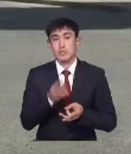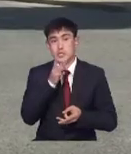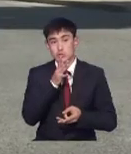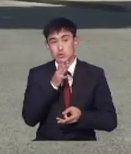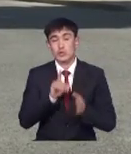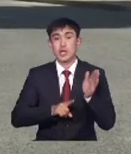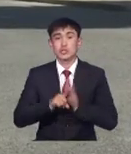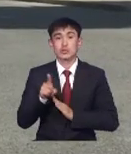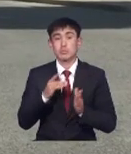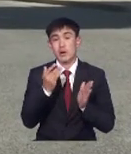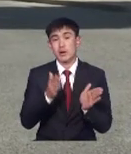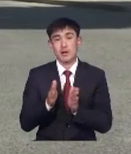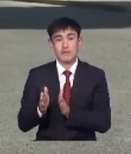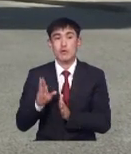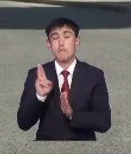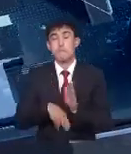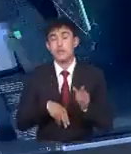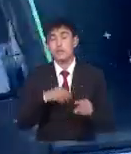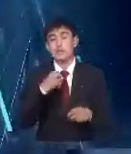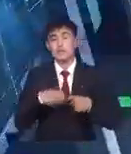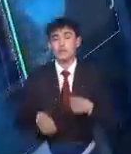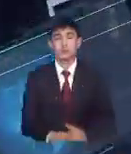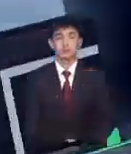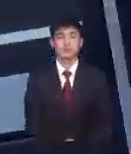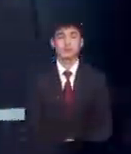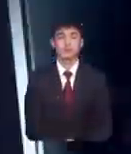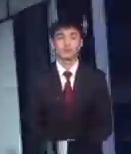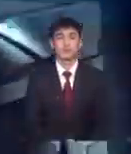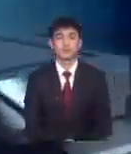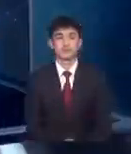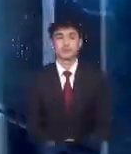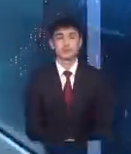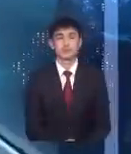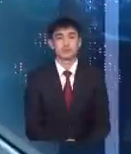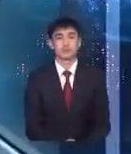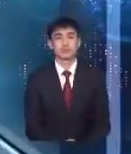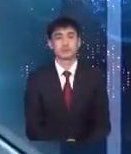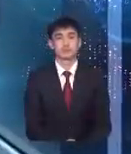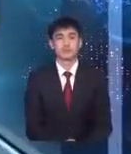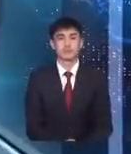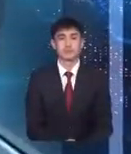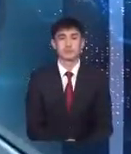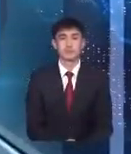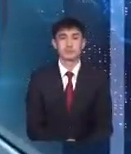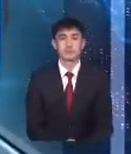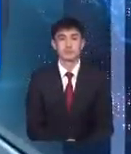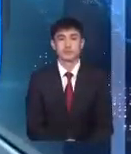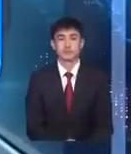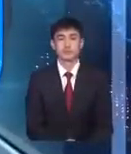сезон начнется по графику и без сбоев. Айгерим Копаева, Жинас Абдрешев, телерадиокомпания ЖТСУ, Талдыкурган.